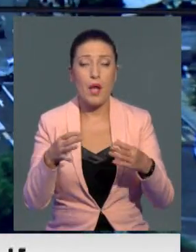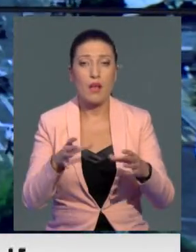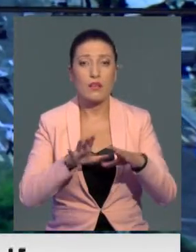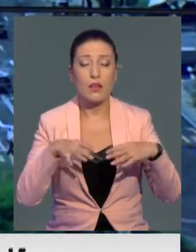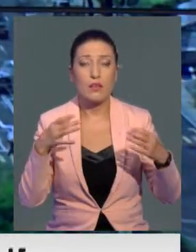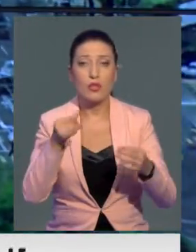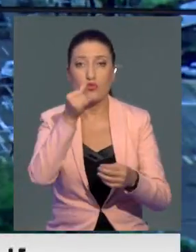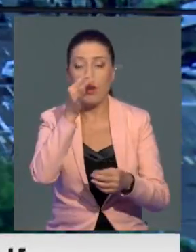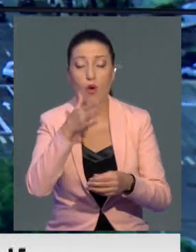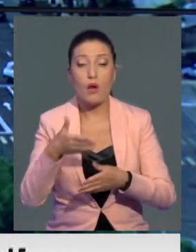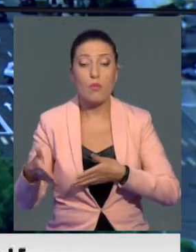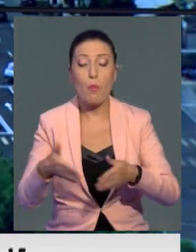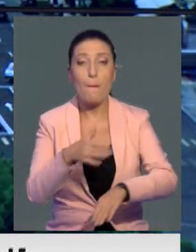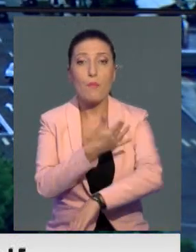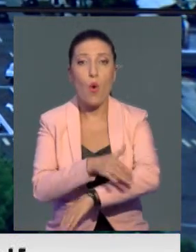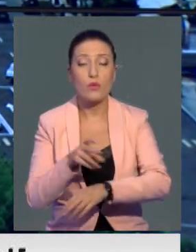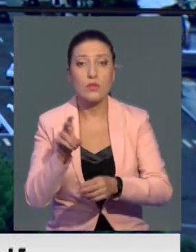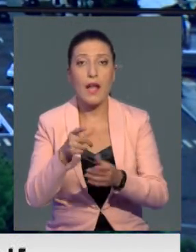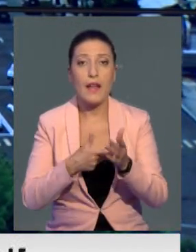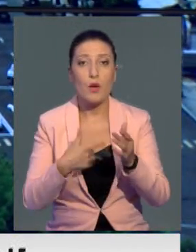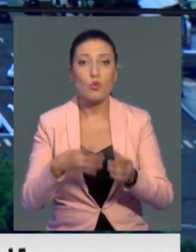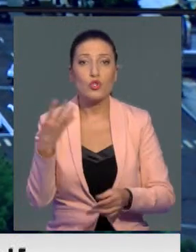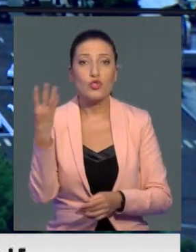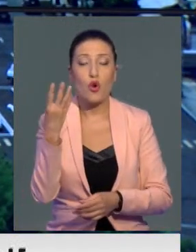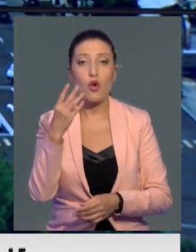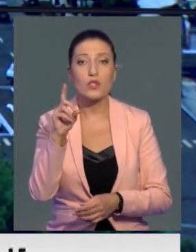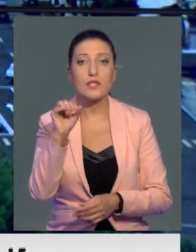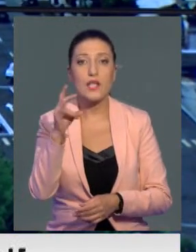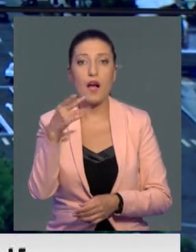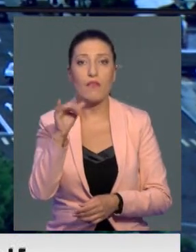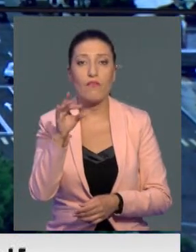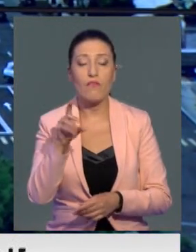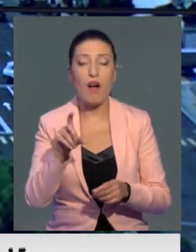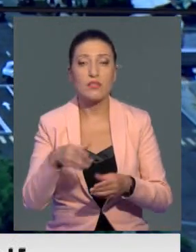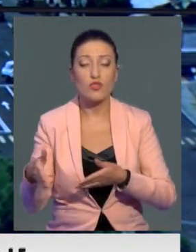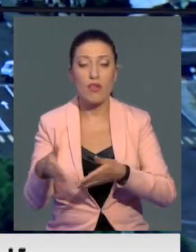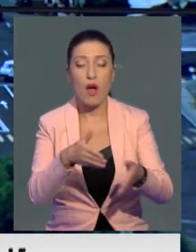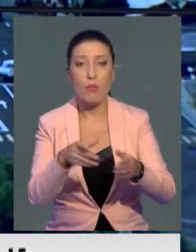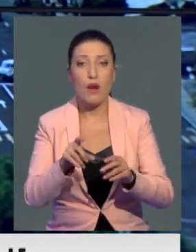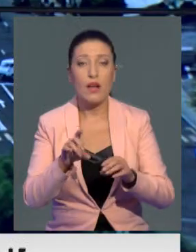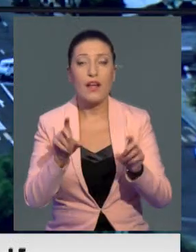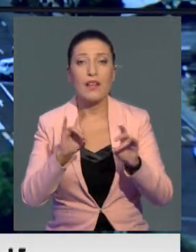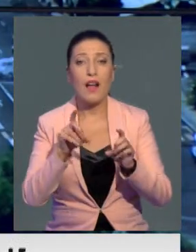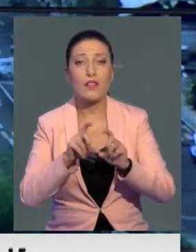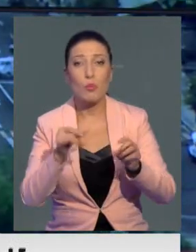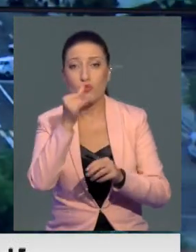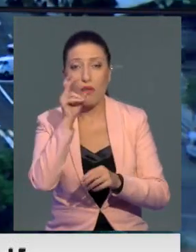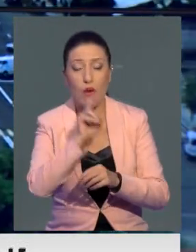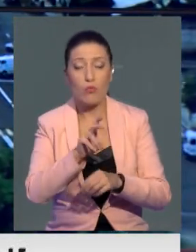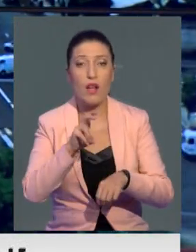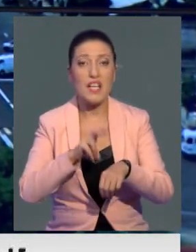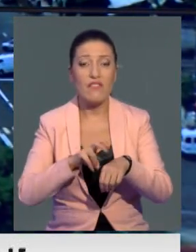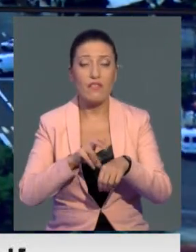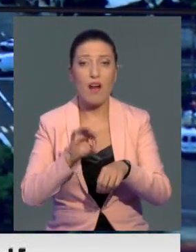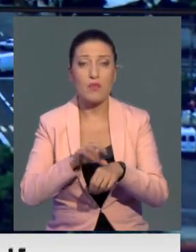հաղթահարում քանդուքարա փողոցները։ Էրեբունի 4-րդ զանգ վաստանող ճամփան երեխաներին դպրոցից է հեռացնում, հիվանդներին հիվանդանոցից։